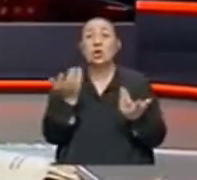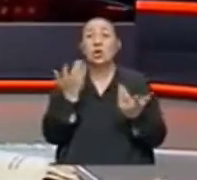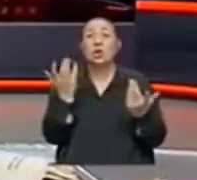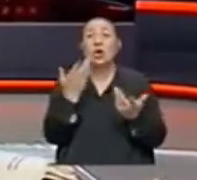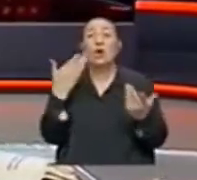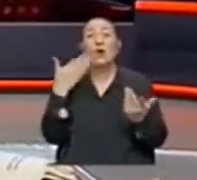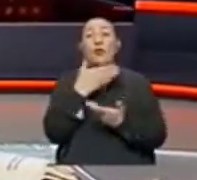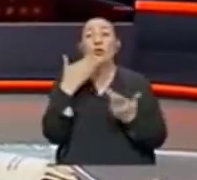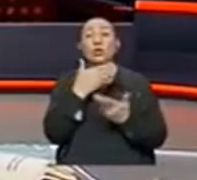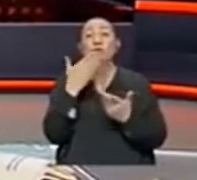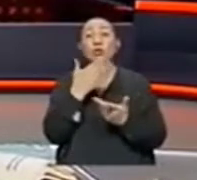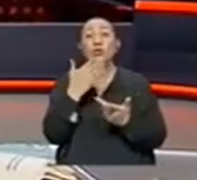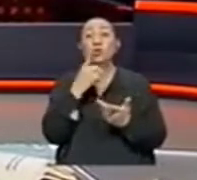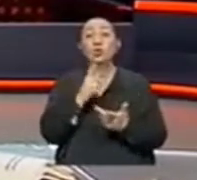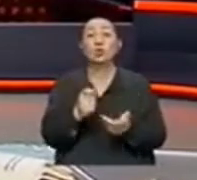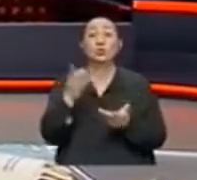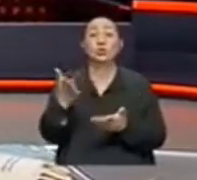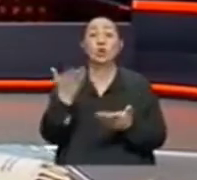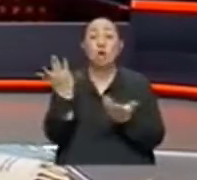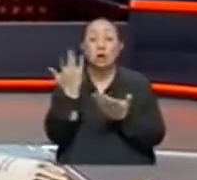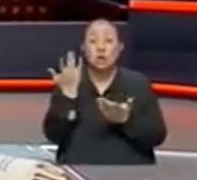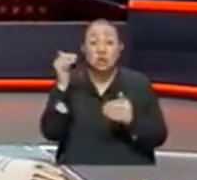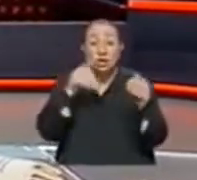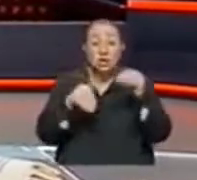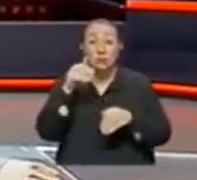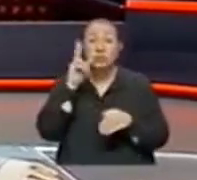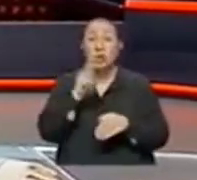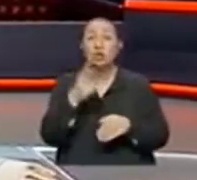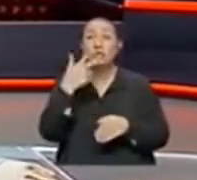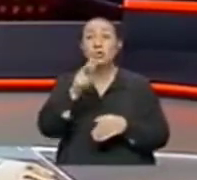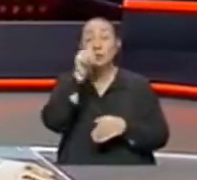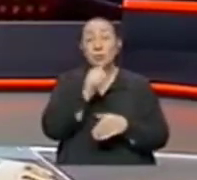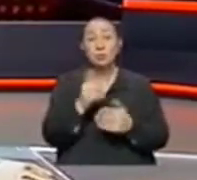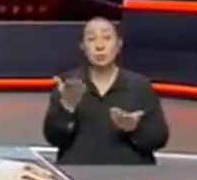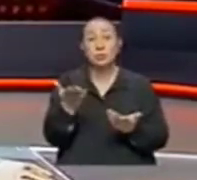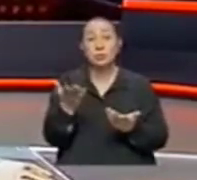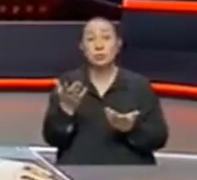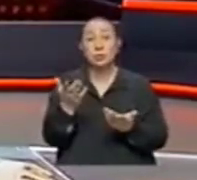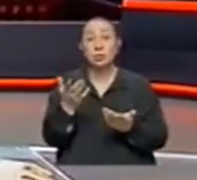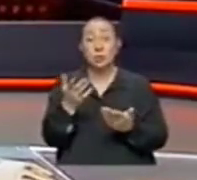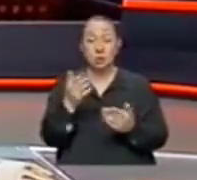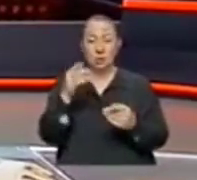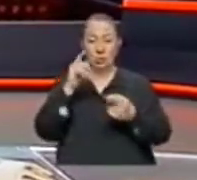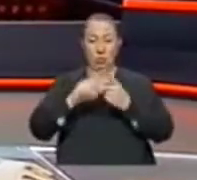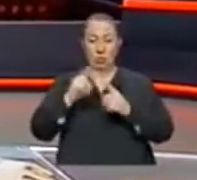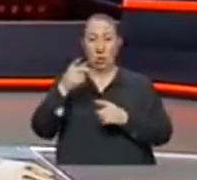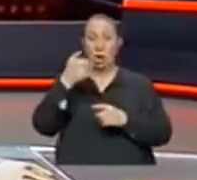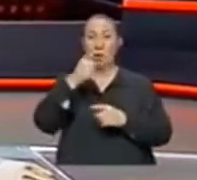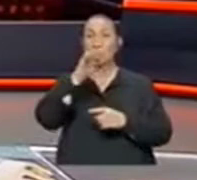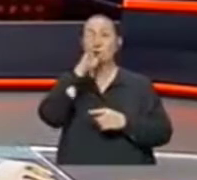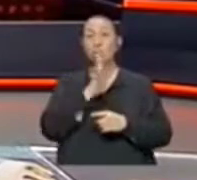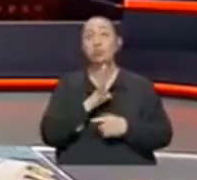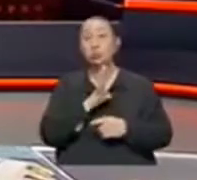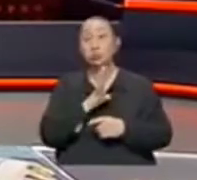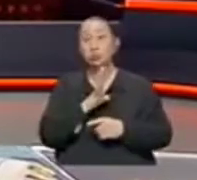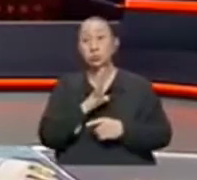kullanışlı vaatmiş arkadaş. Kaç seçim gördü ya bu vaat? 3600. Bürokrat